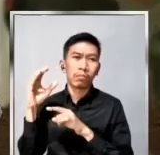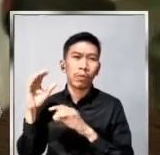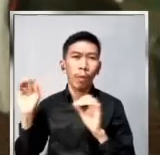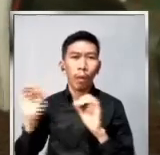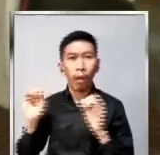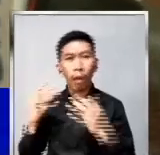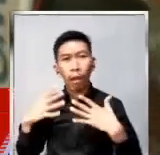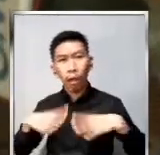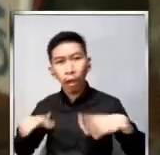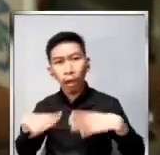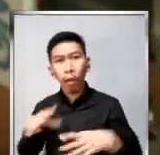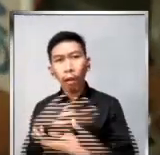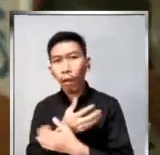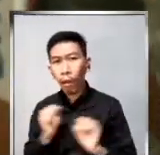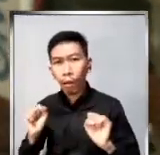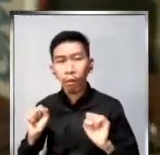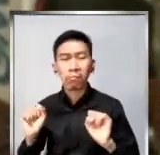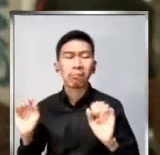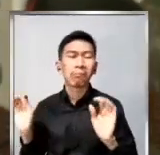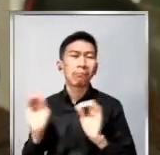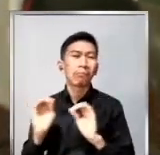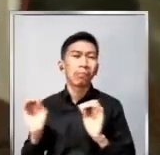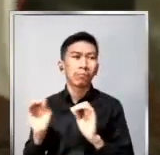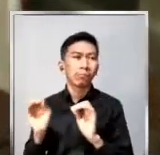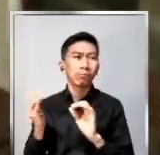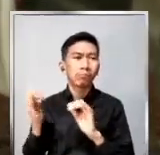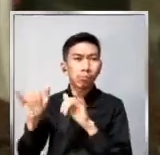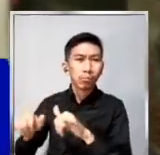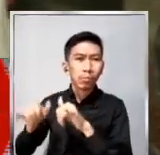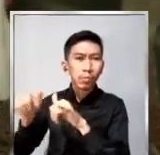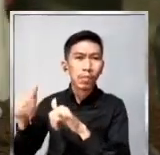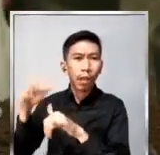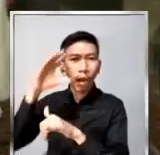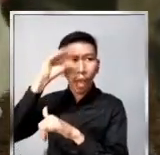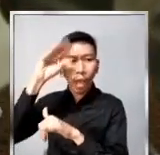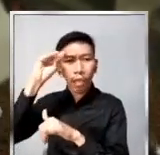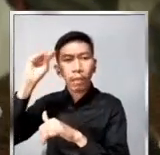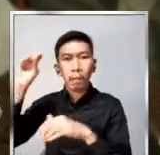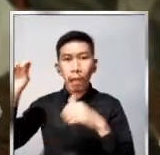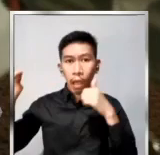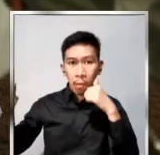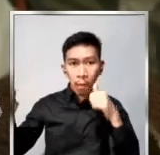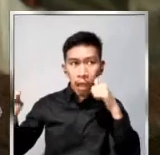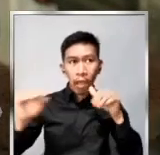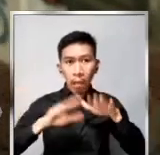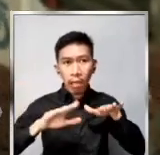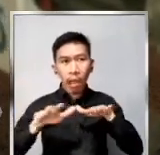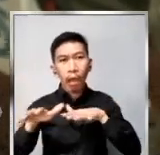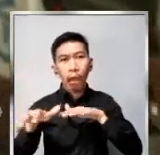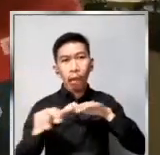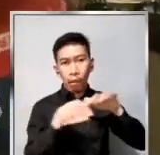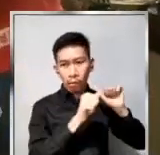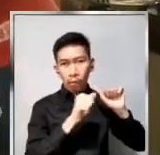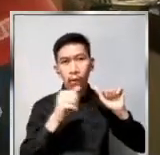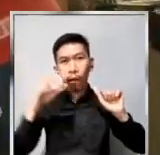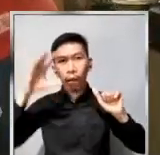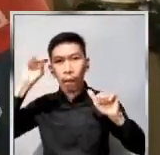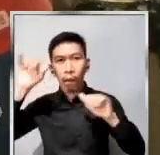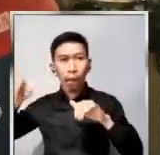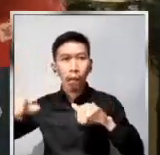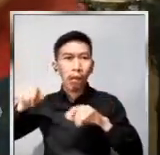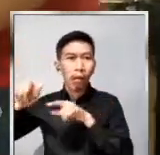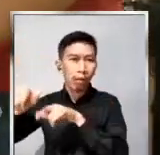naiwan dyan, puro mga lalaki. Yung mga babae at yung mga bata, nandun. Sa evacuate. May